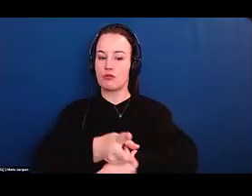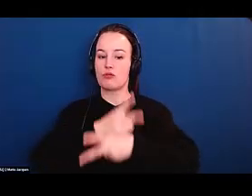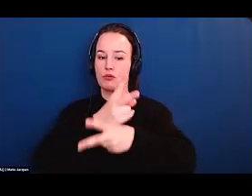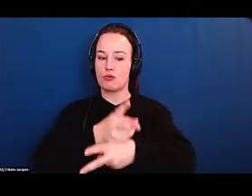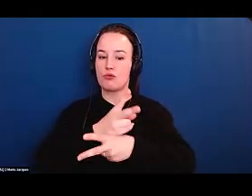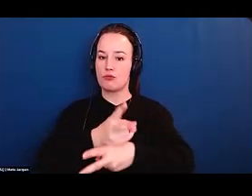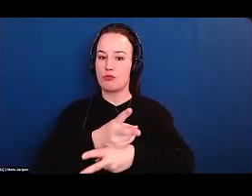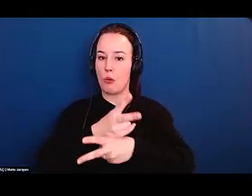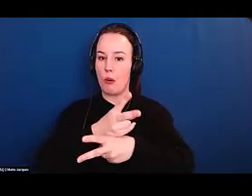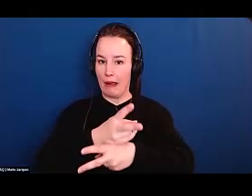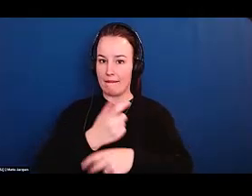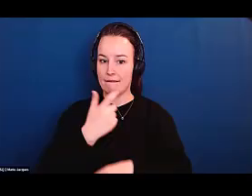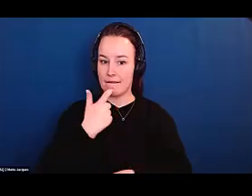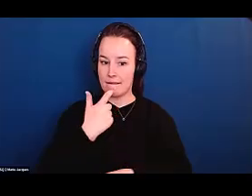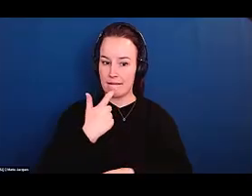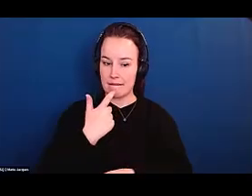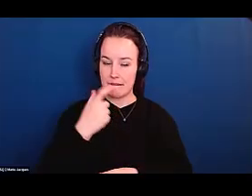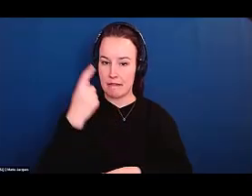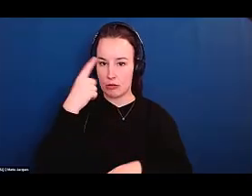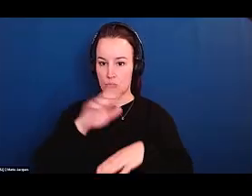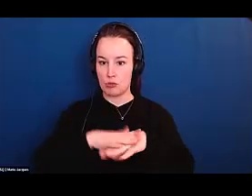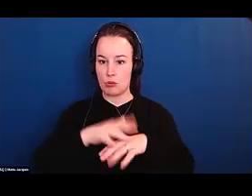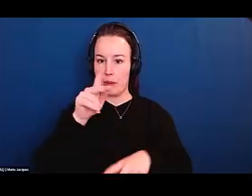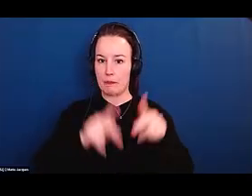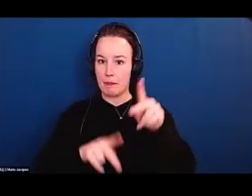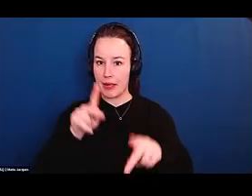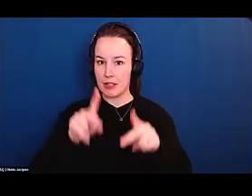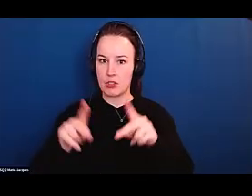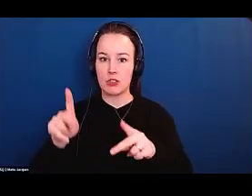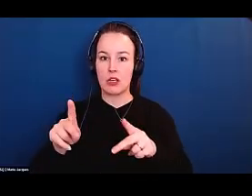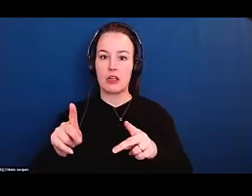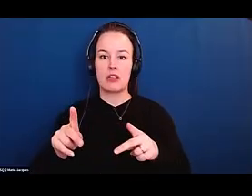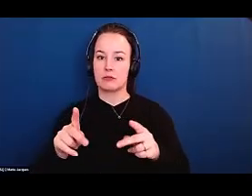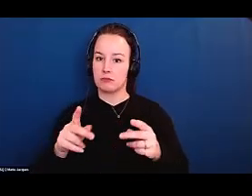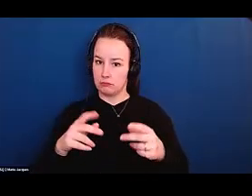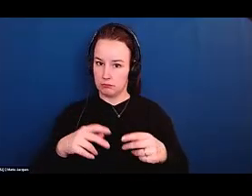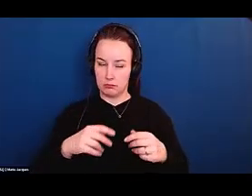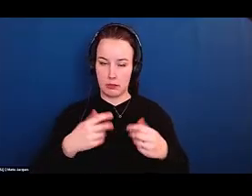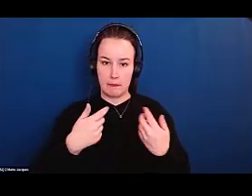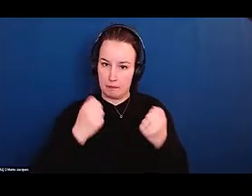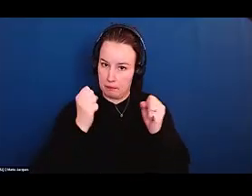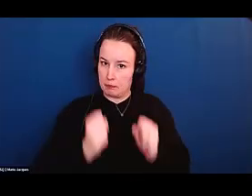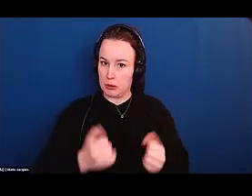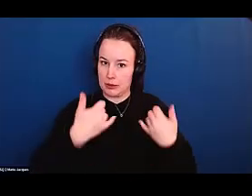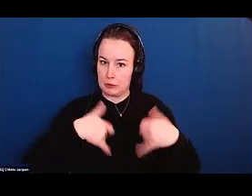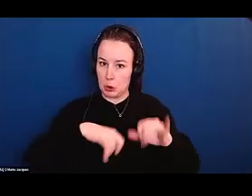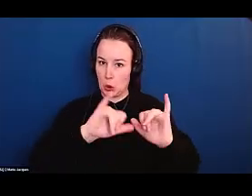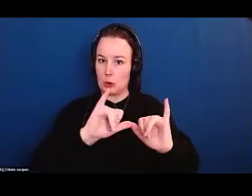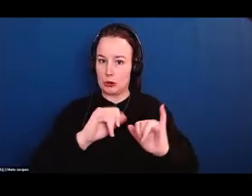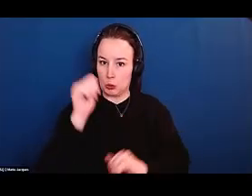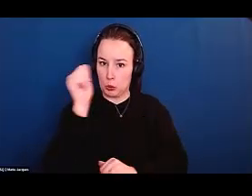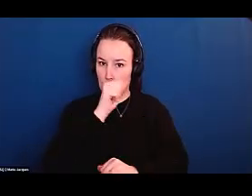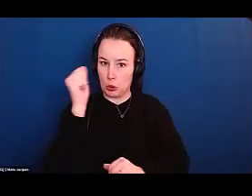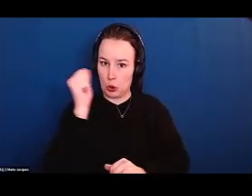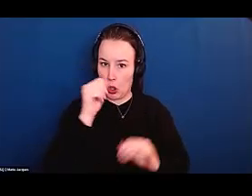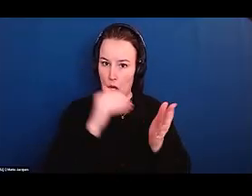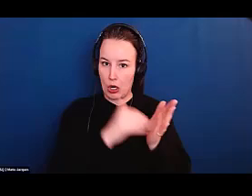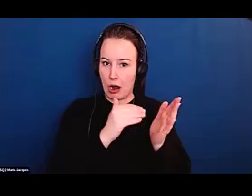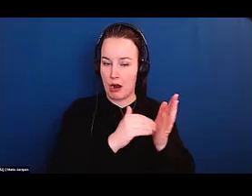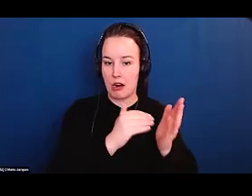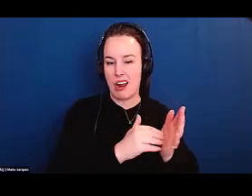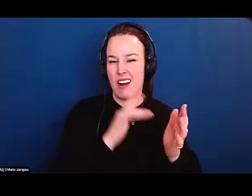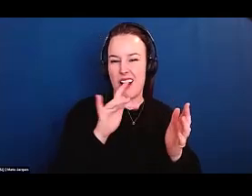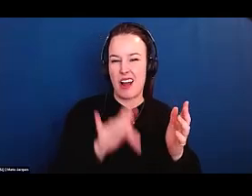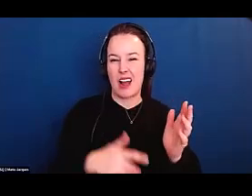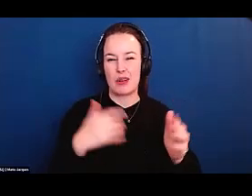soins pour les personnes et on ne doit demander à quelqu'un d'arrêter d'utiliser quelque chose qui les a aidés à survivre,